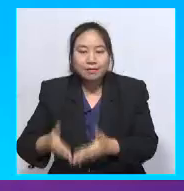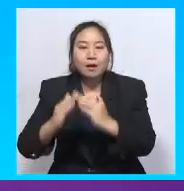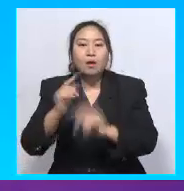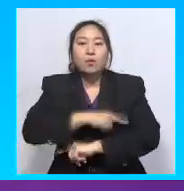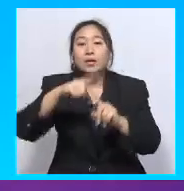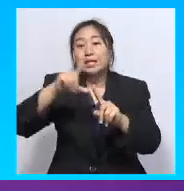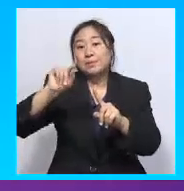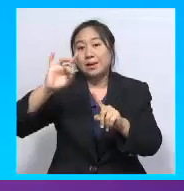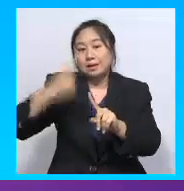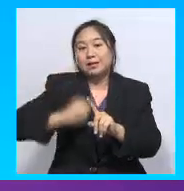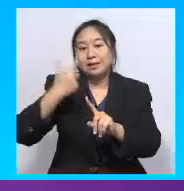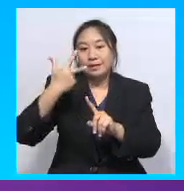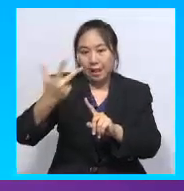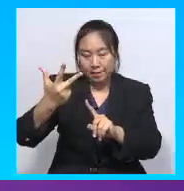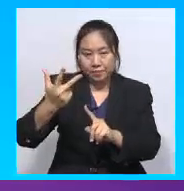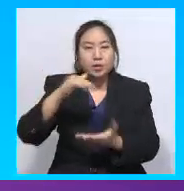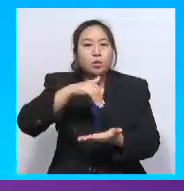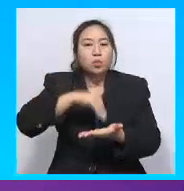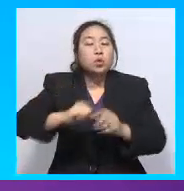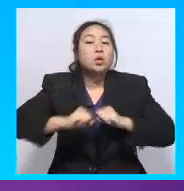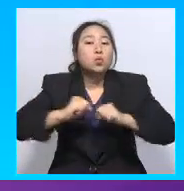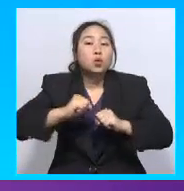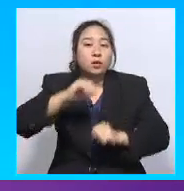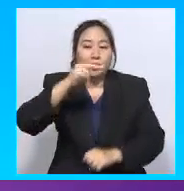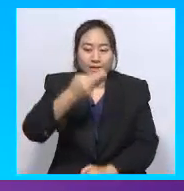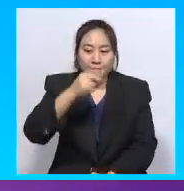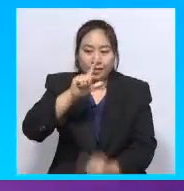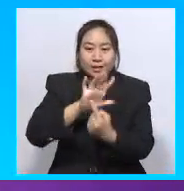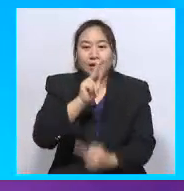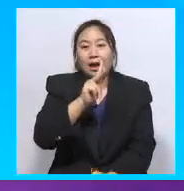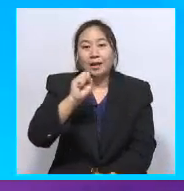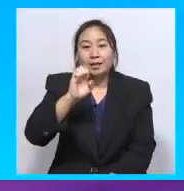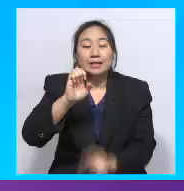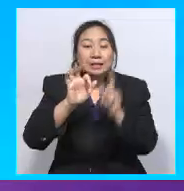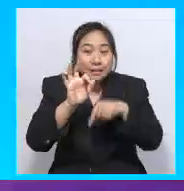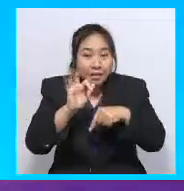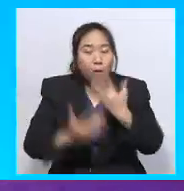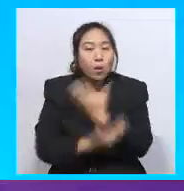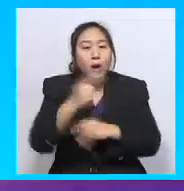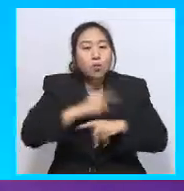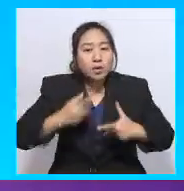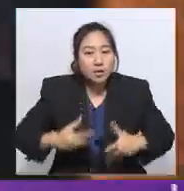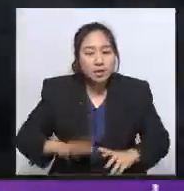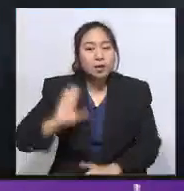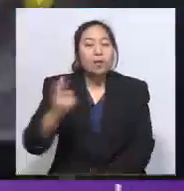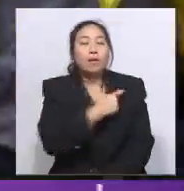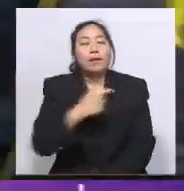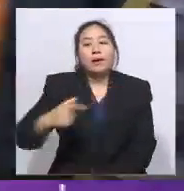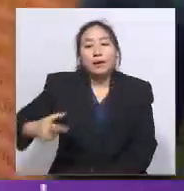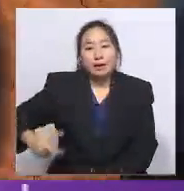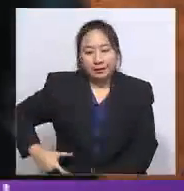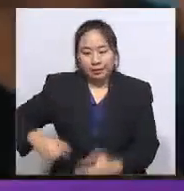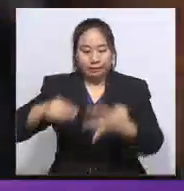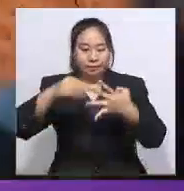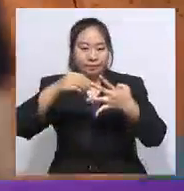วันที่28มีนาคมที่ศูนย์เยาวชนหลักสี่เนื่องในโอกาสวันคล้ายวันพระราชสมภพสมเด็จพระเทพรัตนราชสุดาส